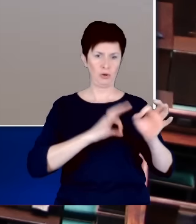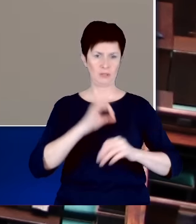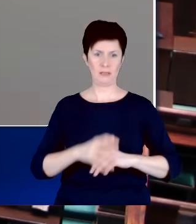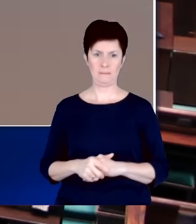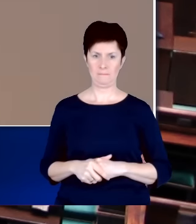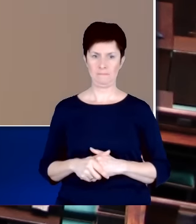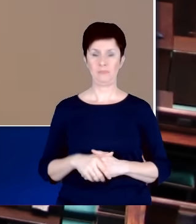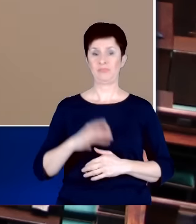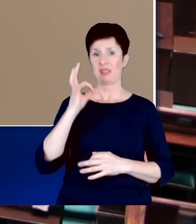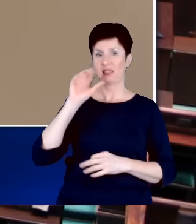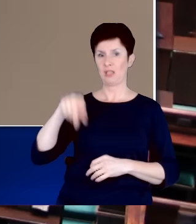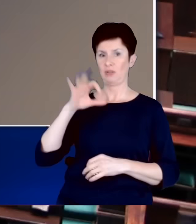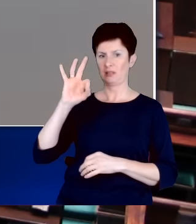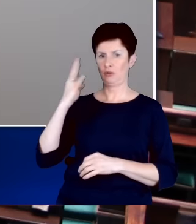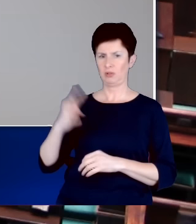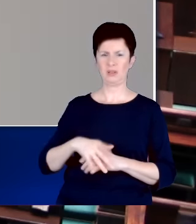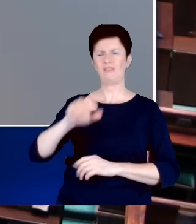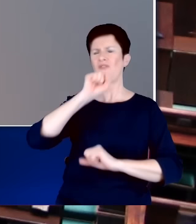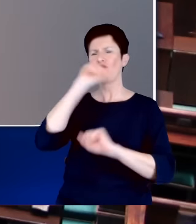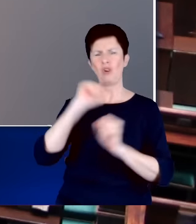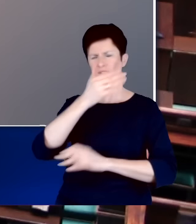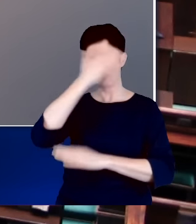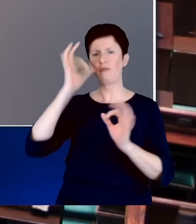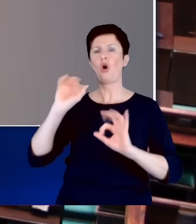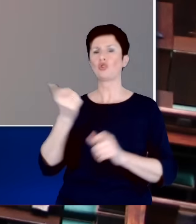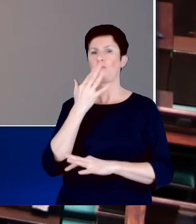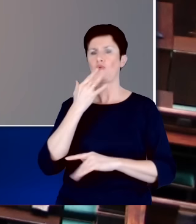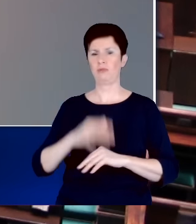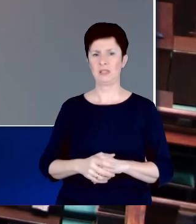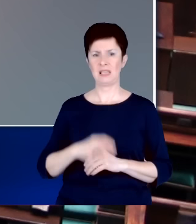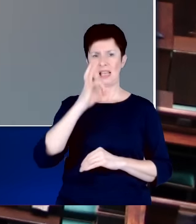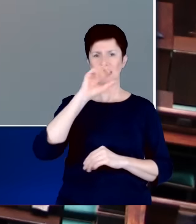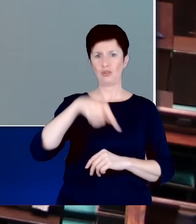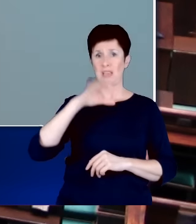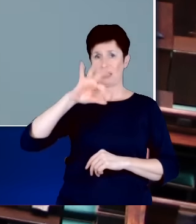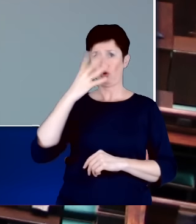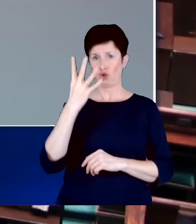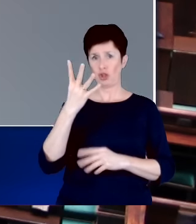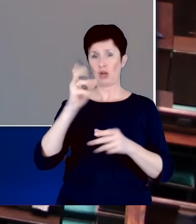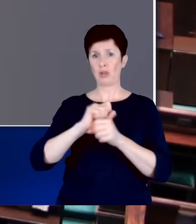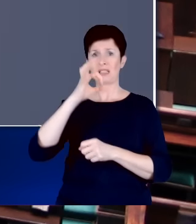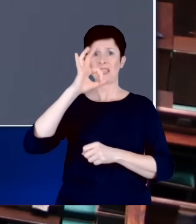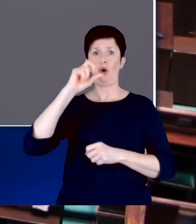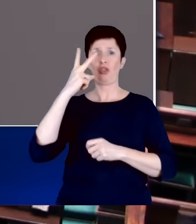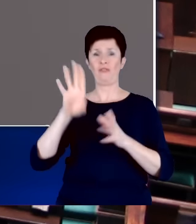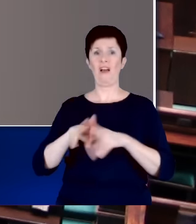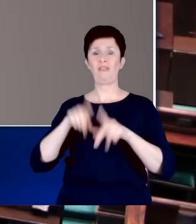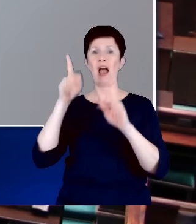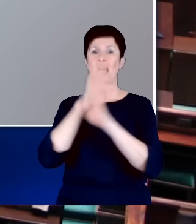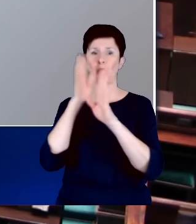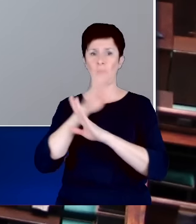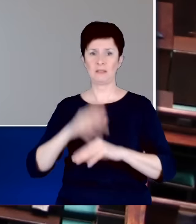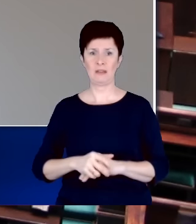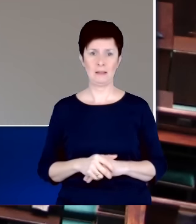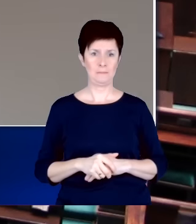0,04. Nie ma pan zielonego pojęcia, o czym mówi. 400 to jest udział CO2 w atmosferze. I właśnie panie pośle, to jednak jest